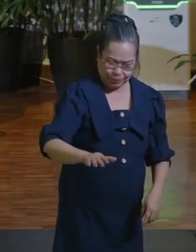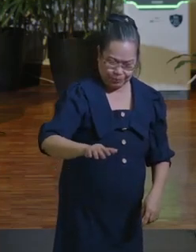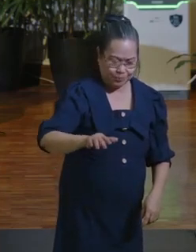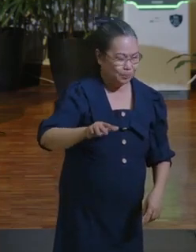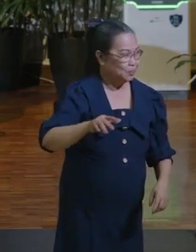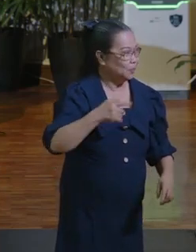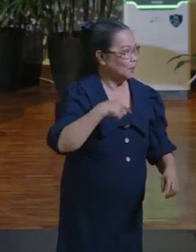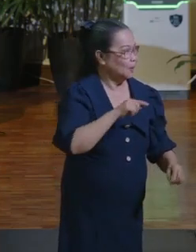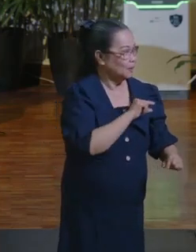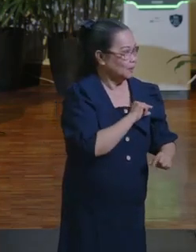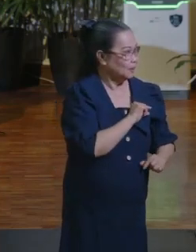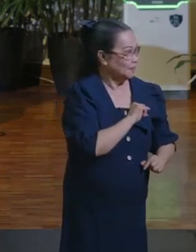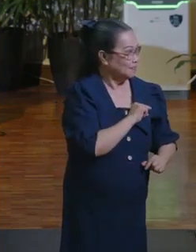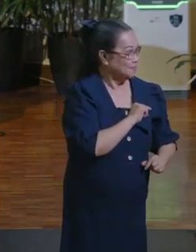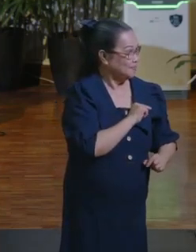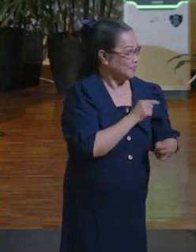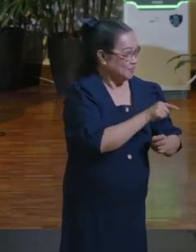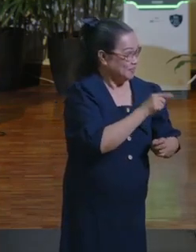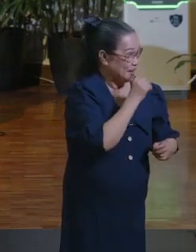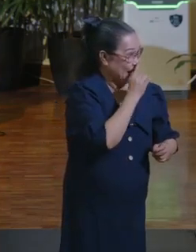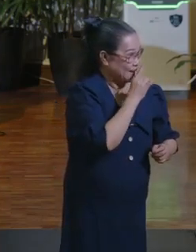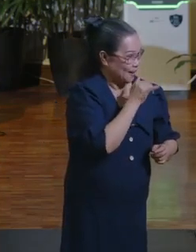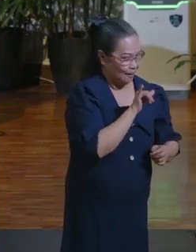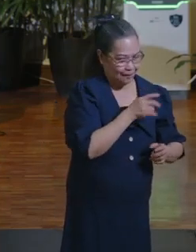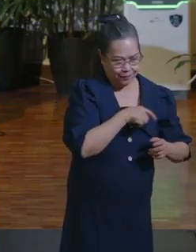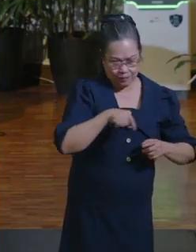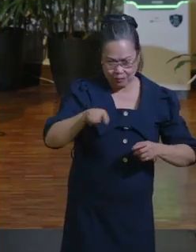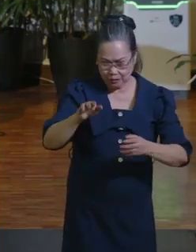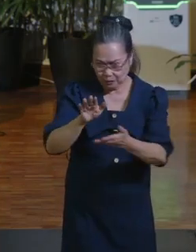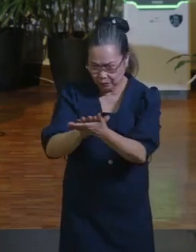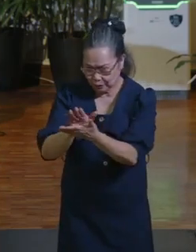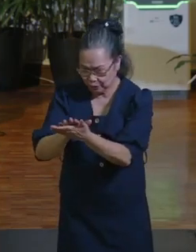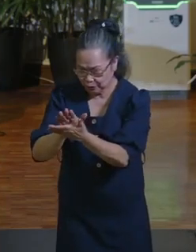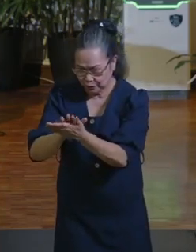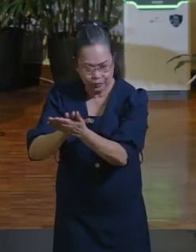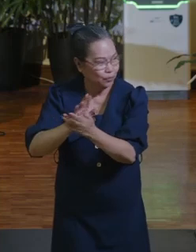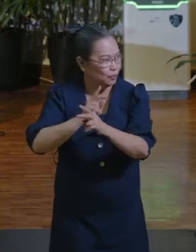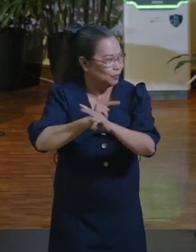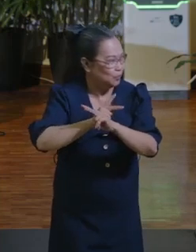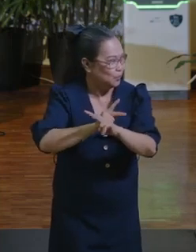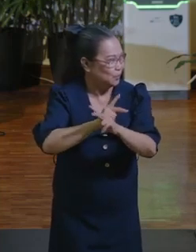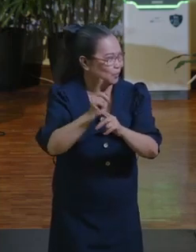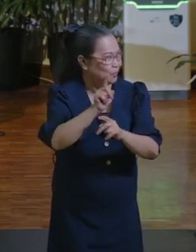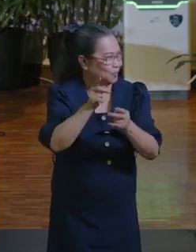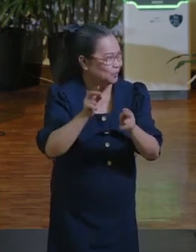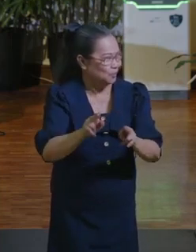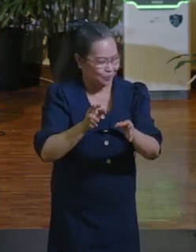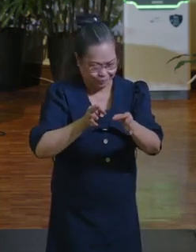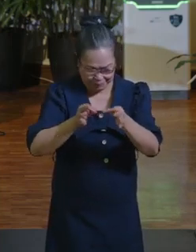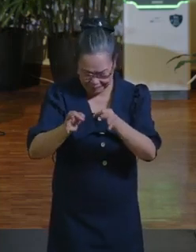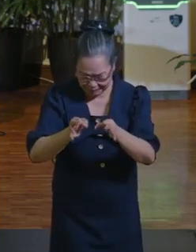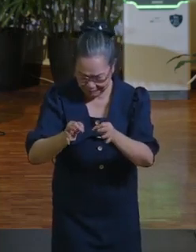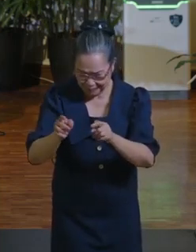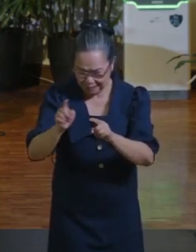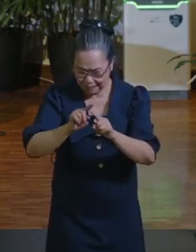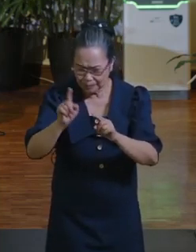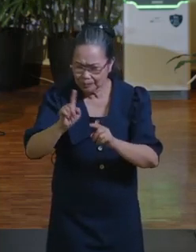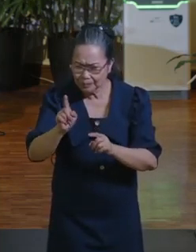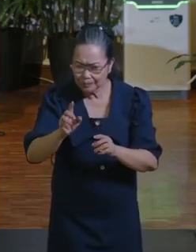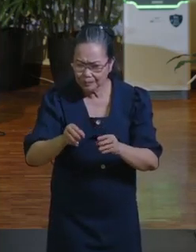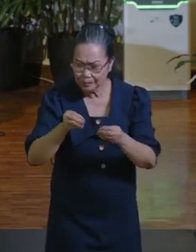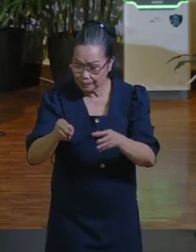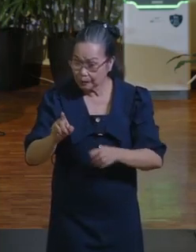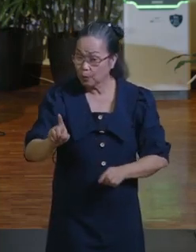sumasama sa kanya papunta sa eskwela, nagpoprotekta sa kanya sa lahat ng panganib, nag-aabot ng lahat ng